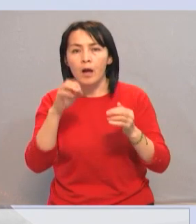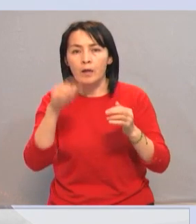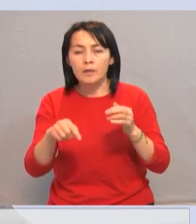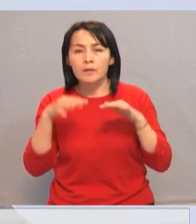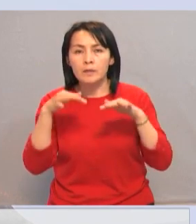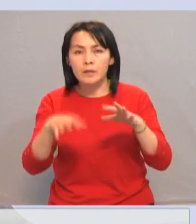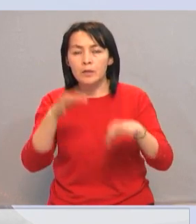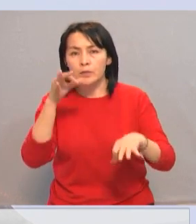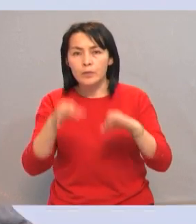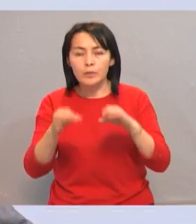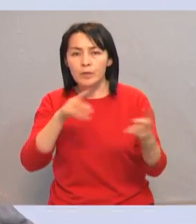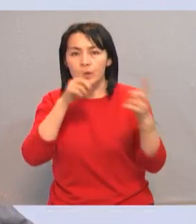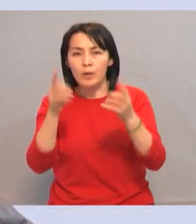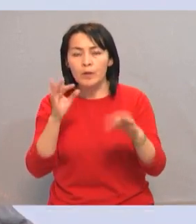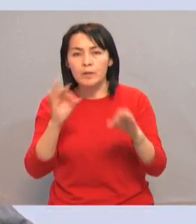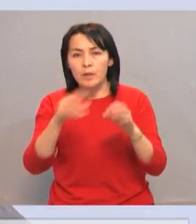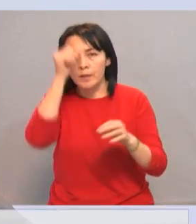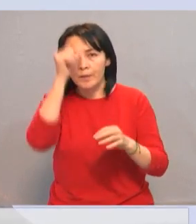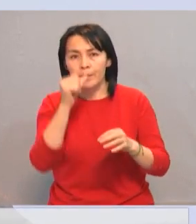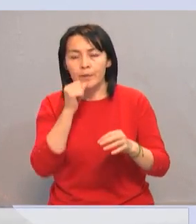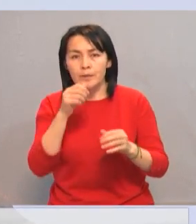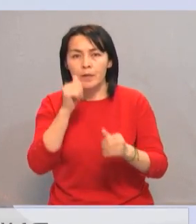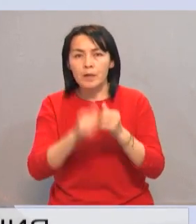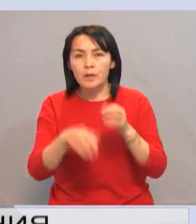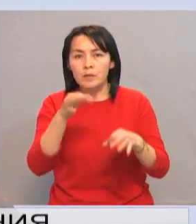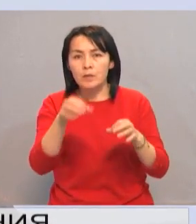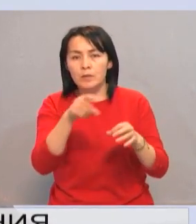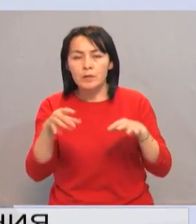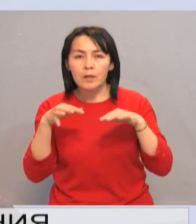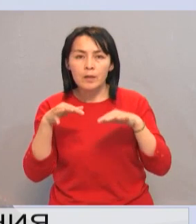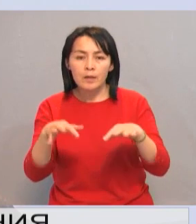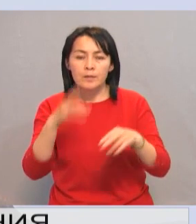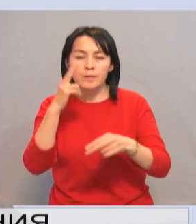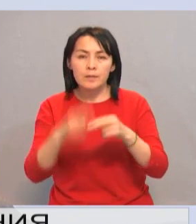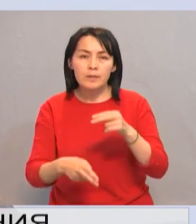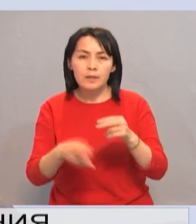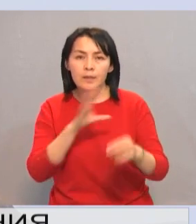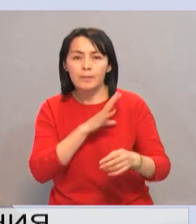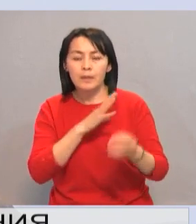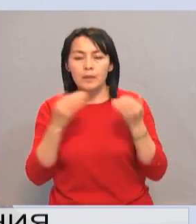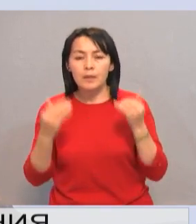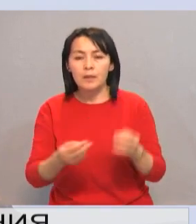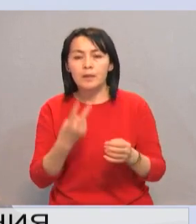дел в судебное производство. Среднемесячная нагрузка на каждого судью по делам, завершенным в суде, составляет